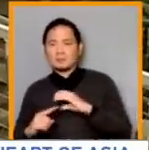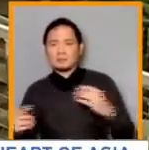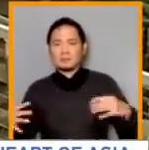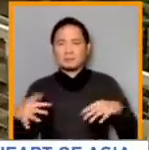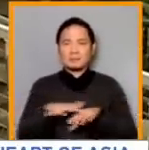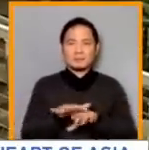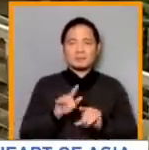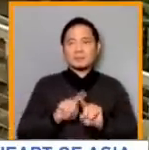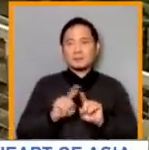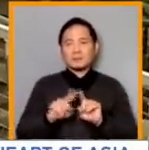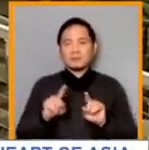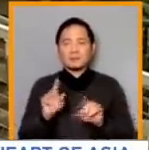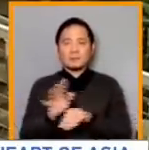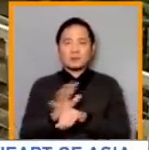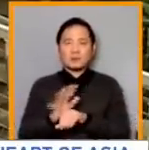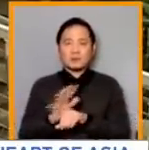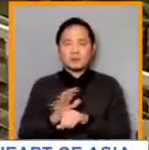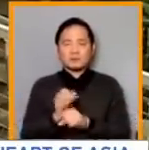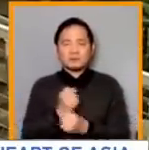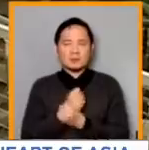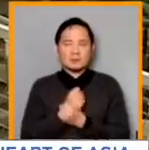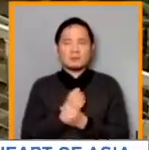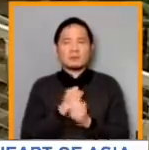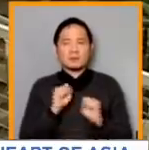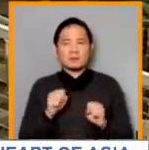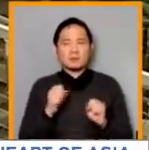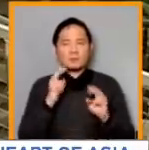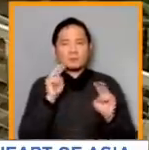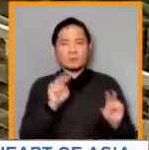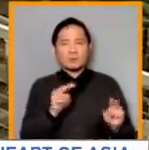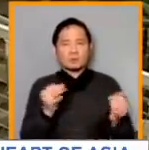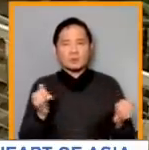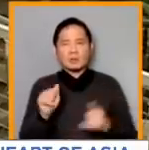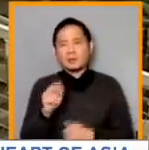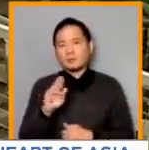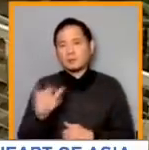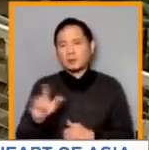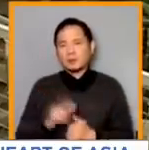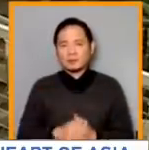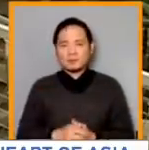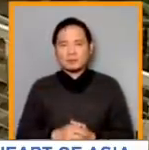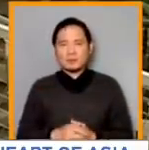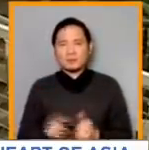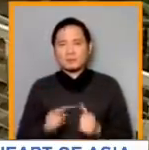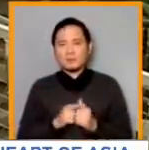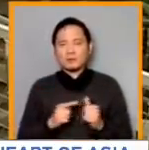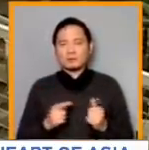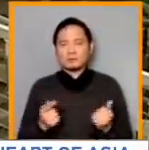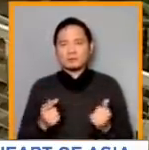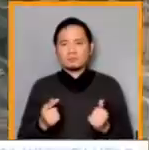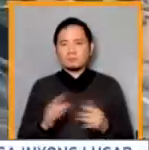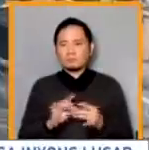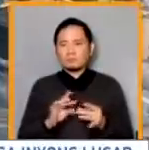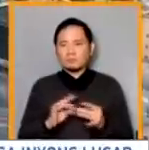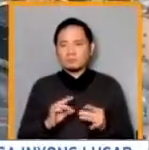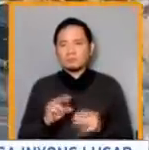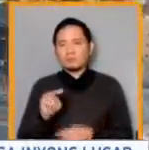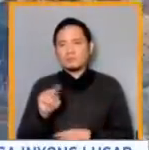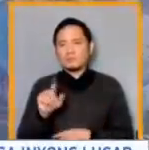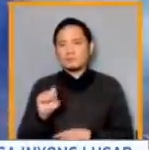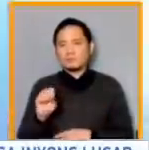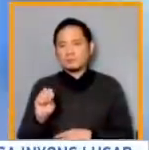Star Cinema na mapapanood na sa Kapuso Network ngayong Abril. Narito ang unang chika ni Nelson Canla.